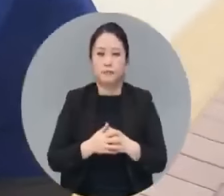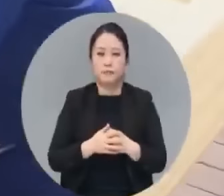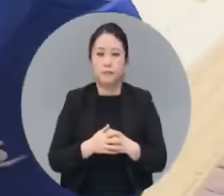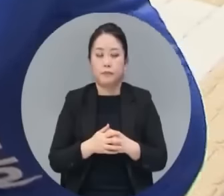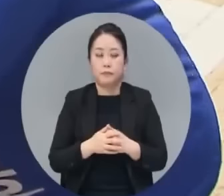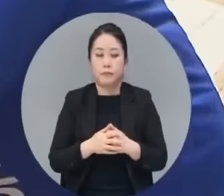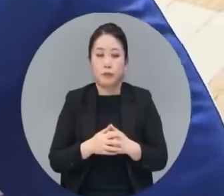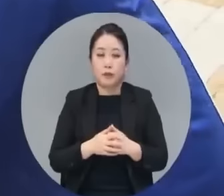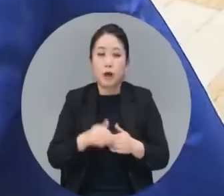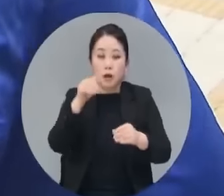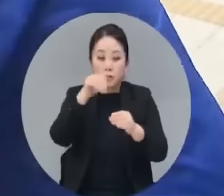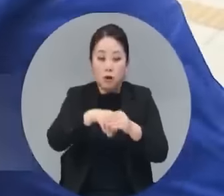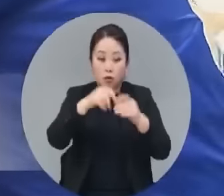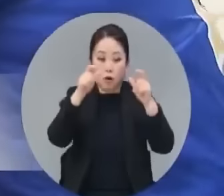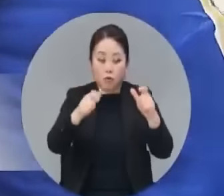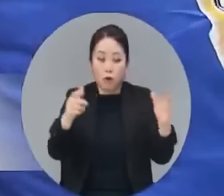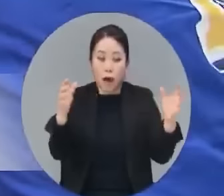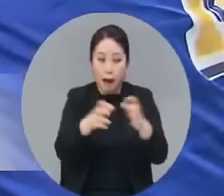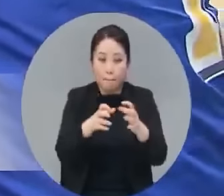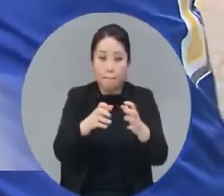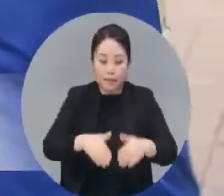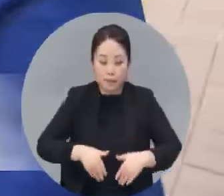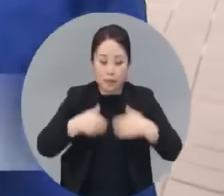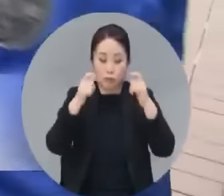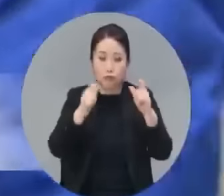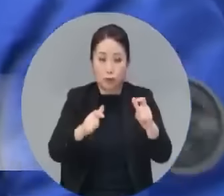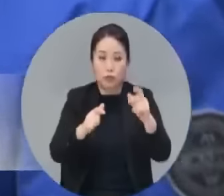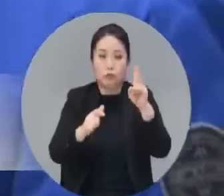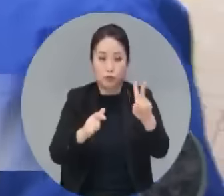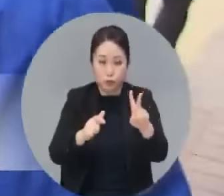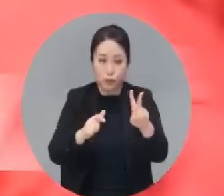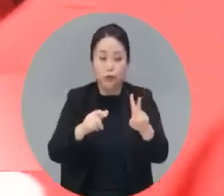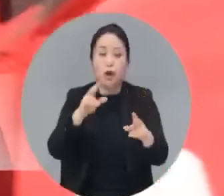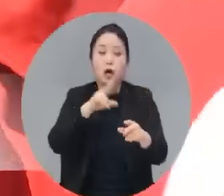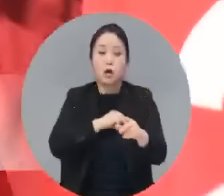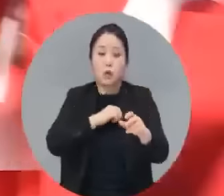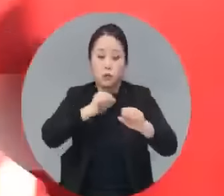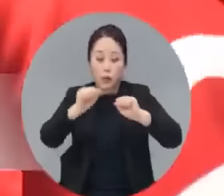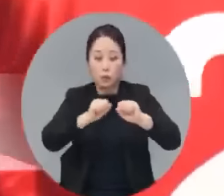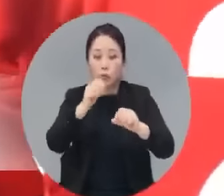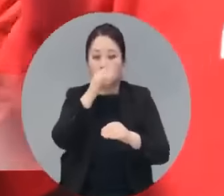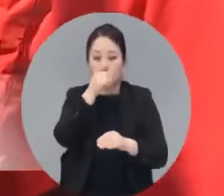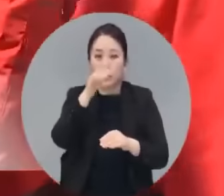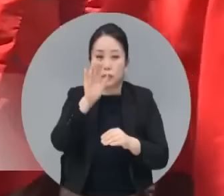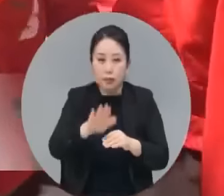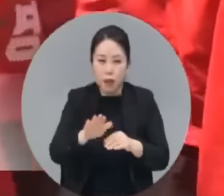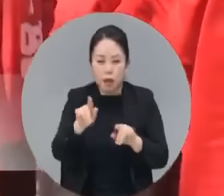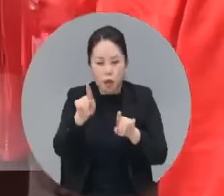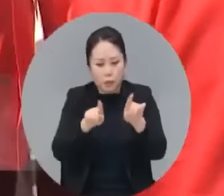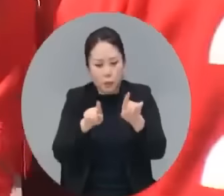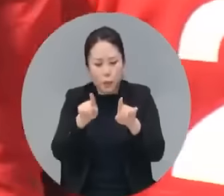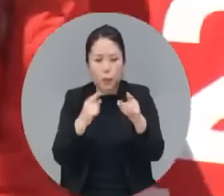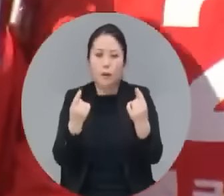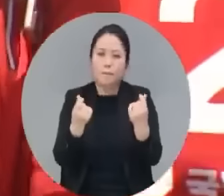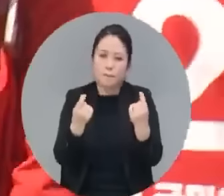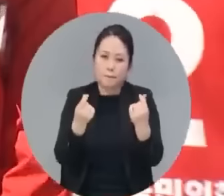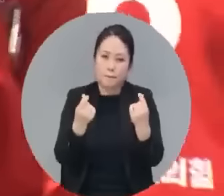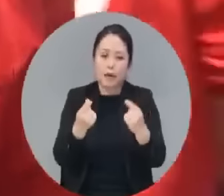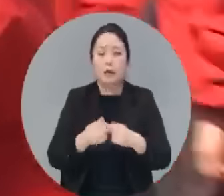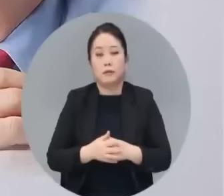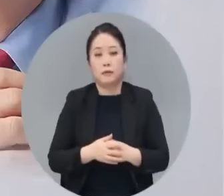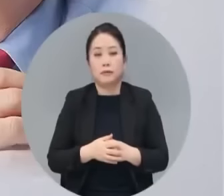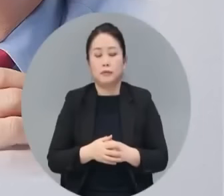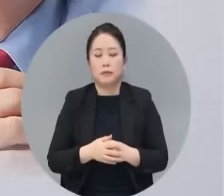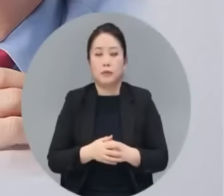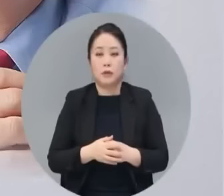겁니다 선거구가 합쳐진 남구에 두 현역 의원이 뛰고 있는데 한치앞을 내다볼 수 없을 정도로 초박빙